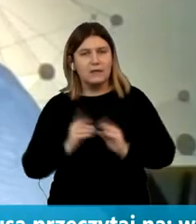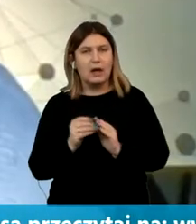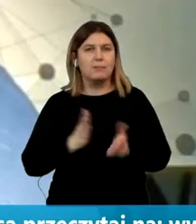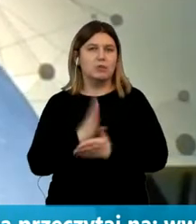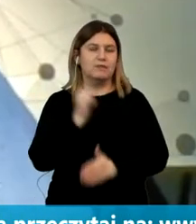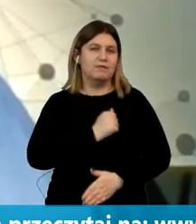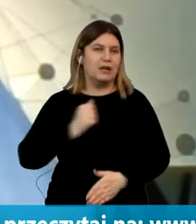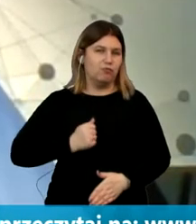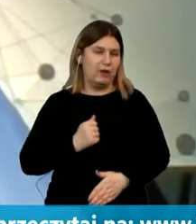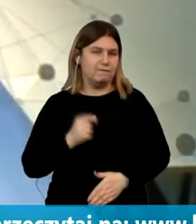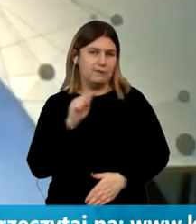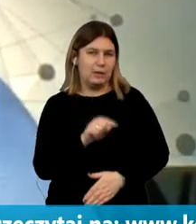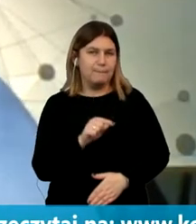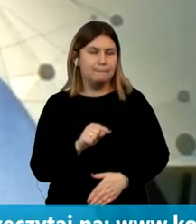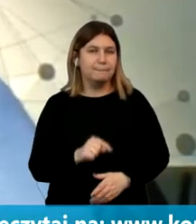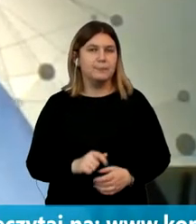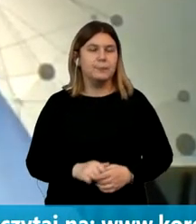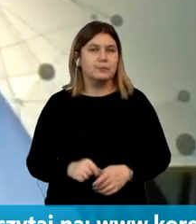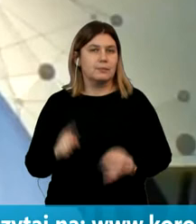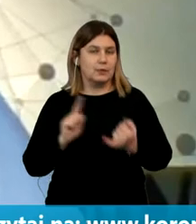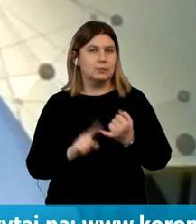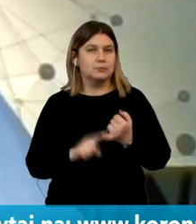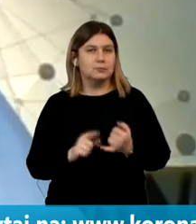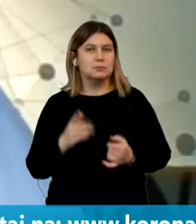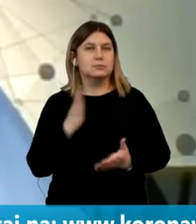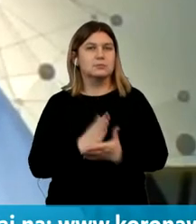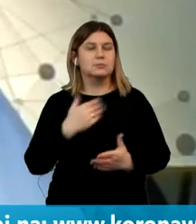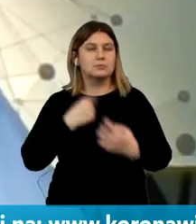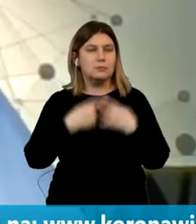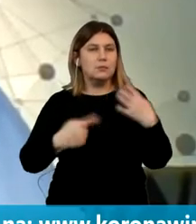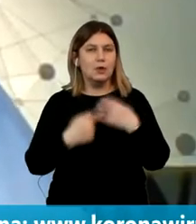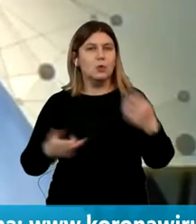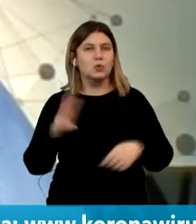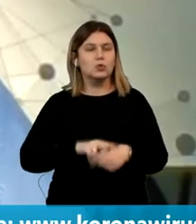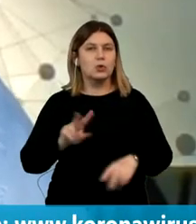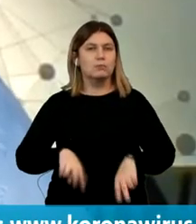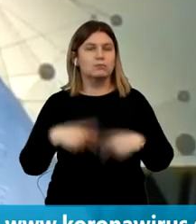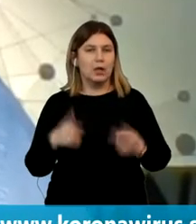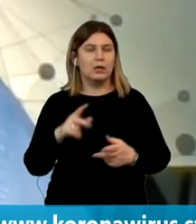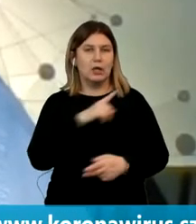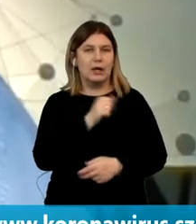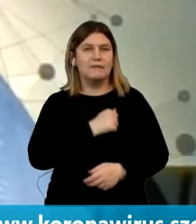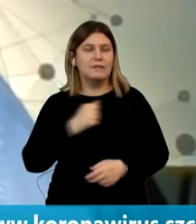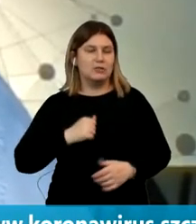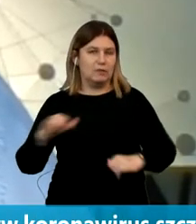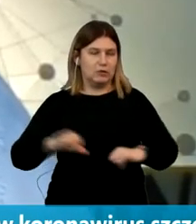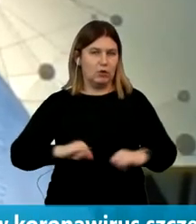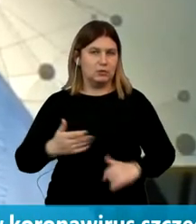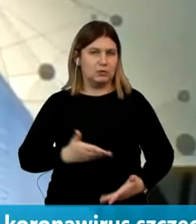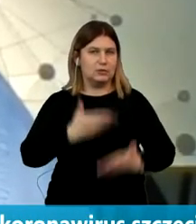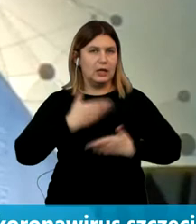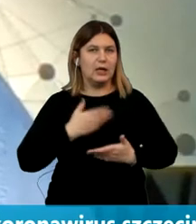Warszawy i dysponujemy tą liczbą, którą podaje nam stolica, podaje nam rząd.